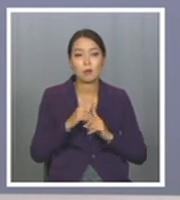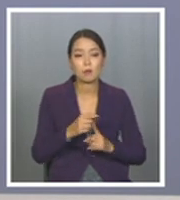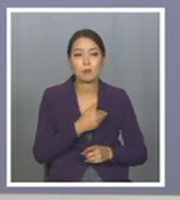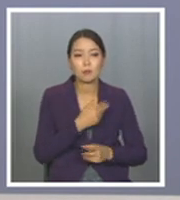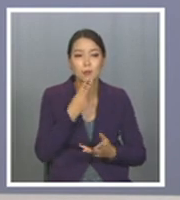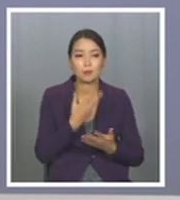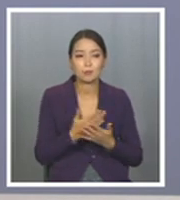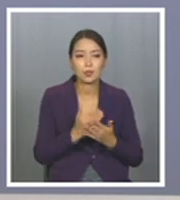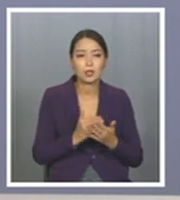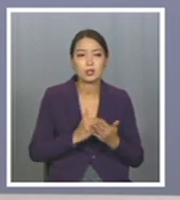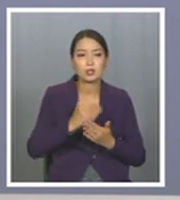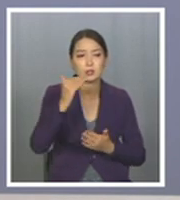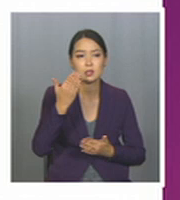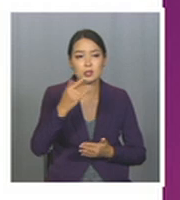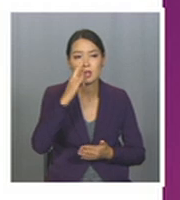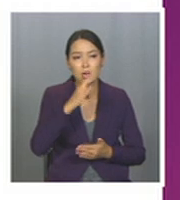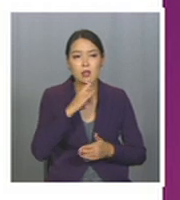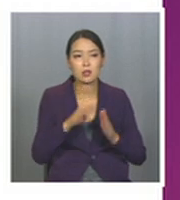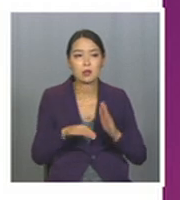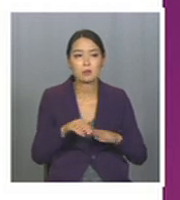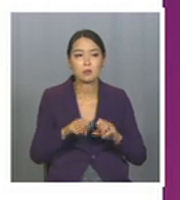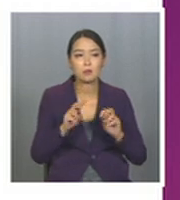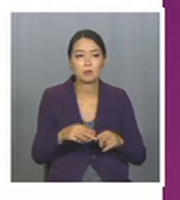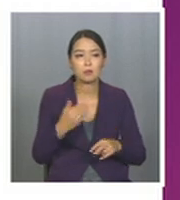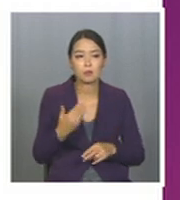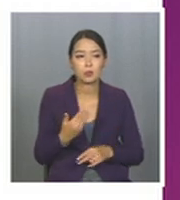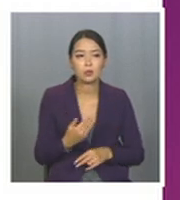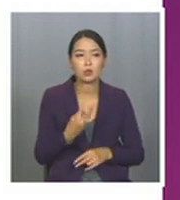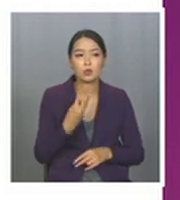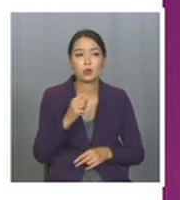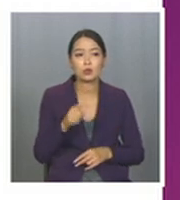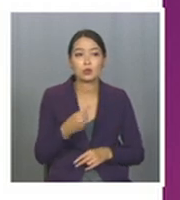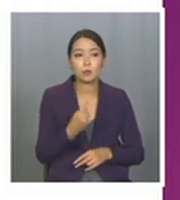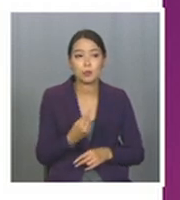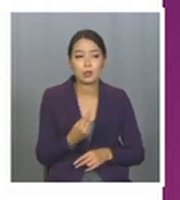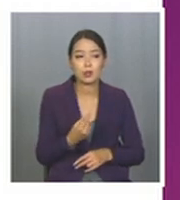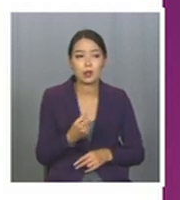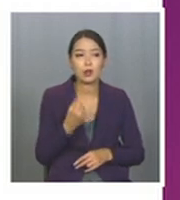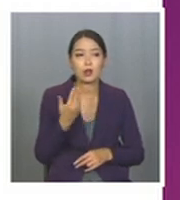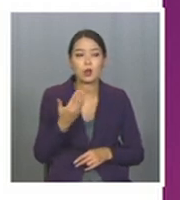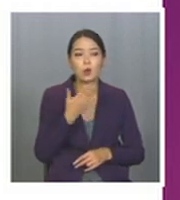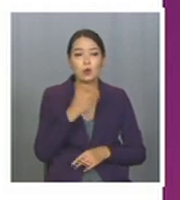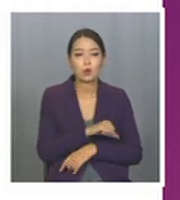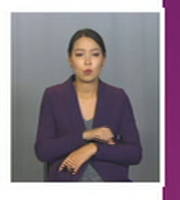жоғары білікті қазақ мамандарының үлес салмағы 3,1% құраса, өзге ұлт өкілдері